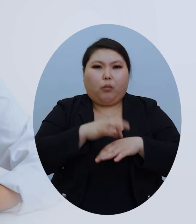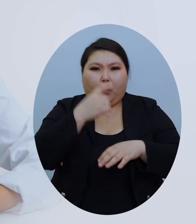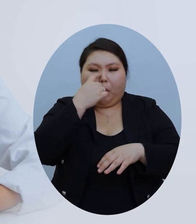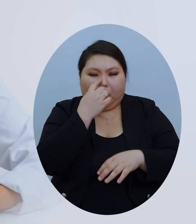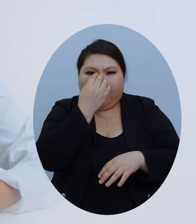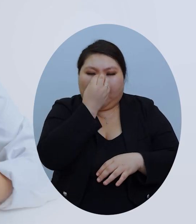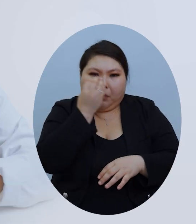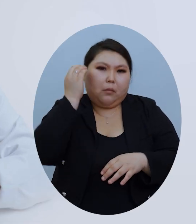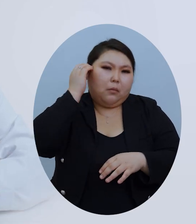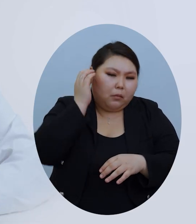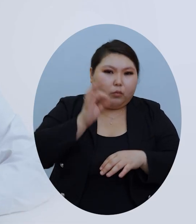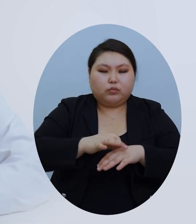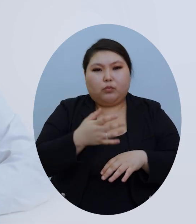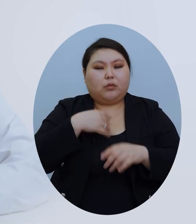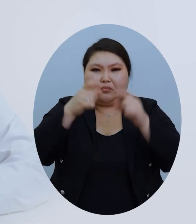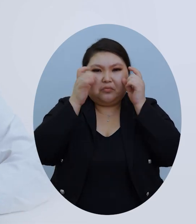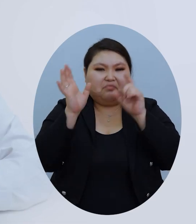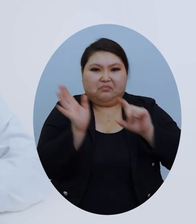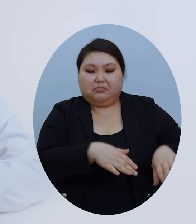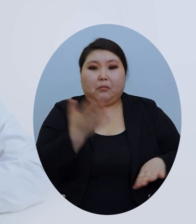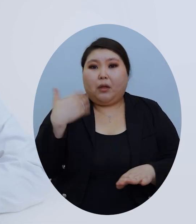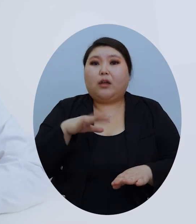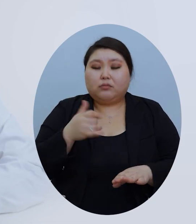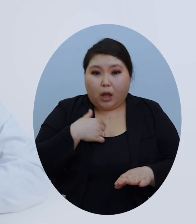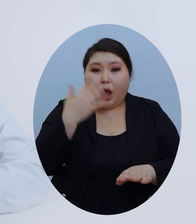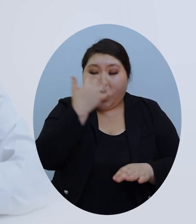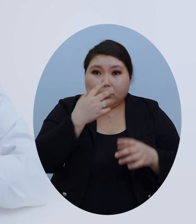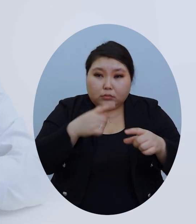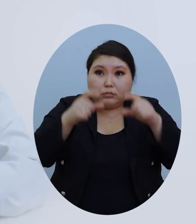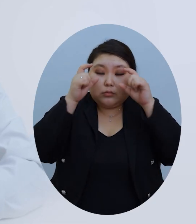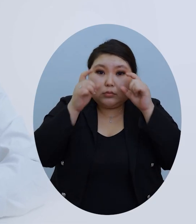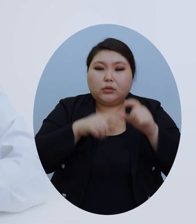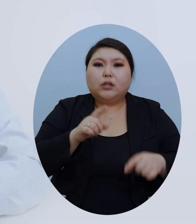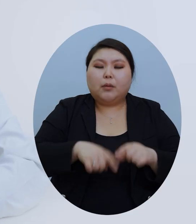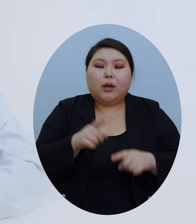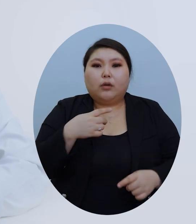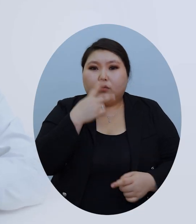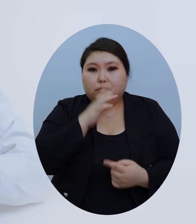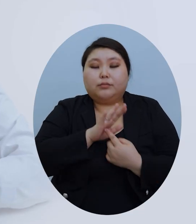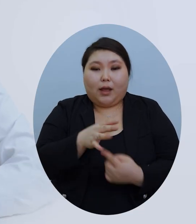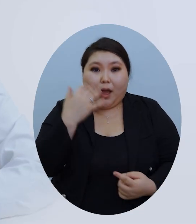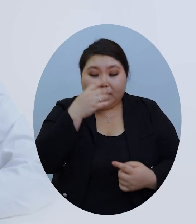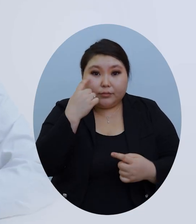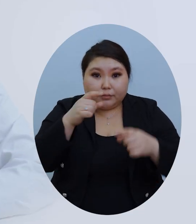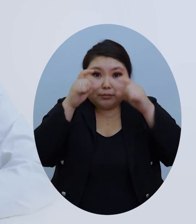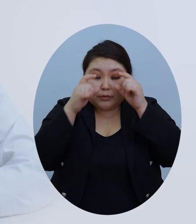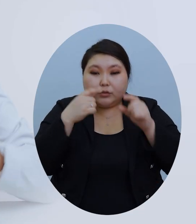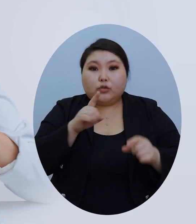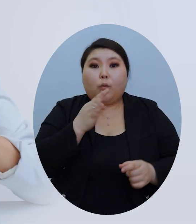зүүдэггүй. Тэгвэл харааны шилийг зөөх үед яг ямар учраас завөр өгдөг юм бэ? Харааны шил завөр өгөх хоёр шалтгаан